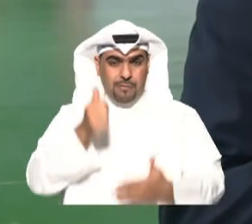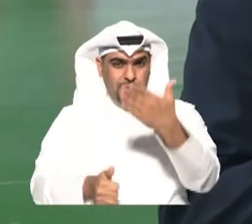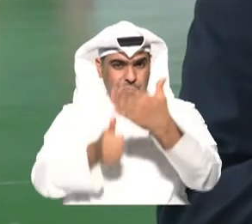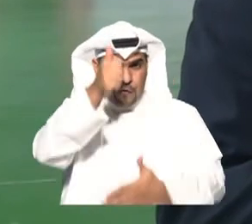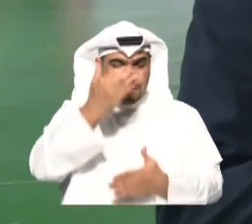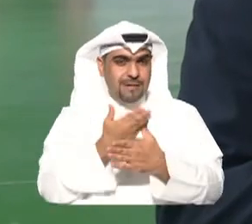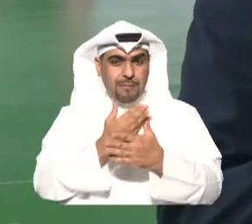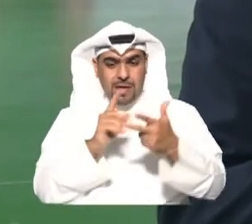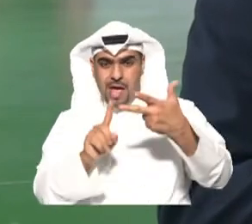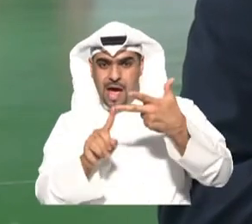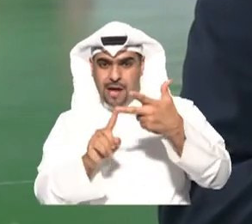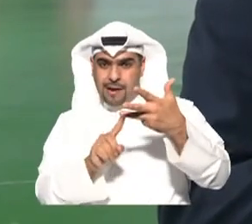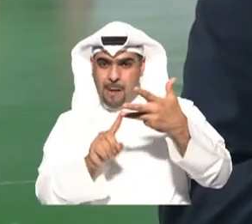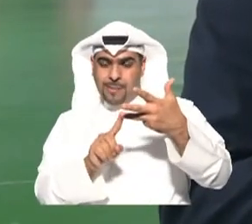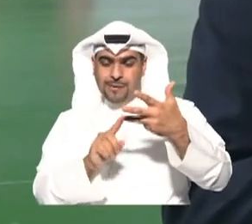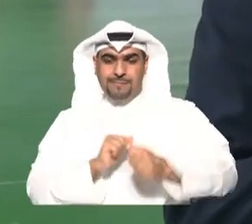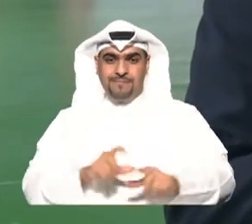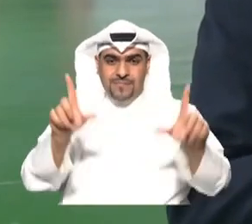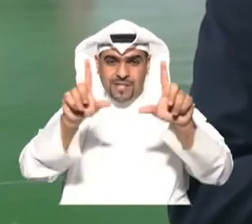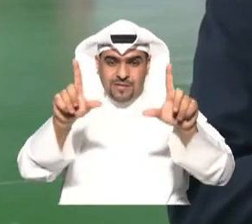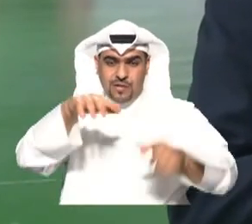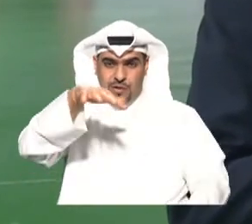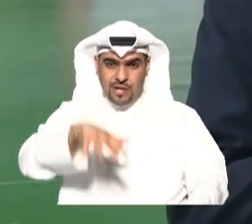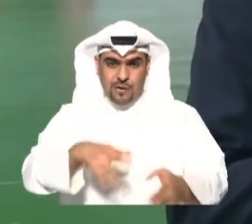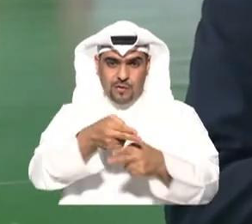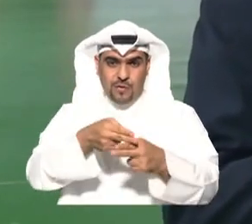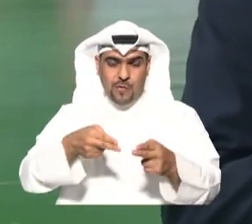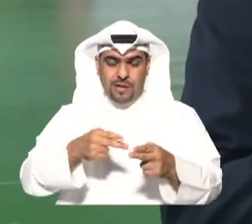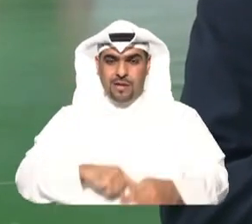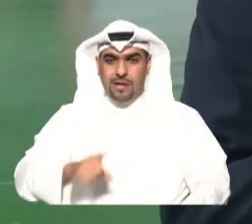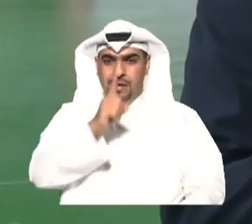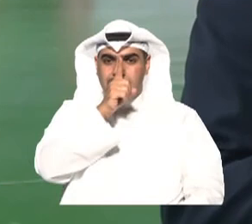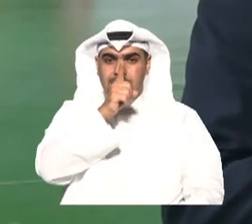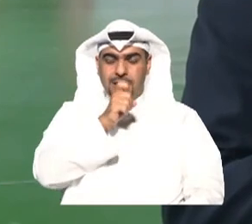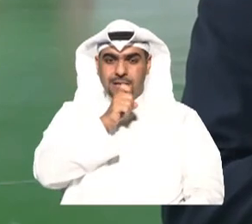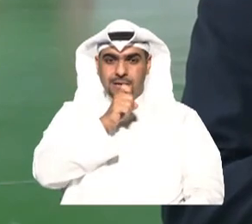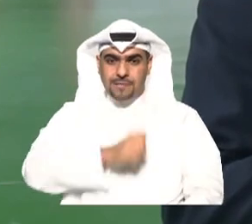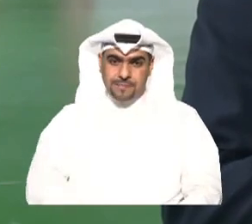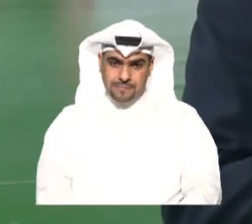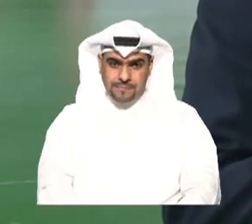السكيت القادمة. قصي الناصر للتلفزيون دولة الكويت، الدوحة.